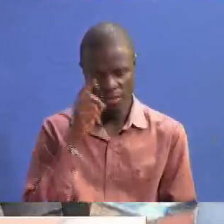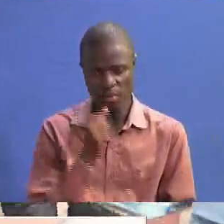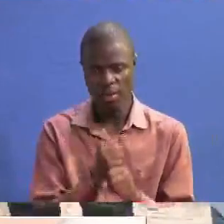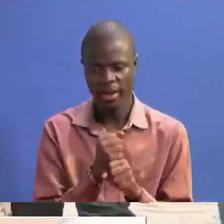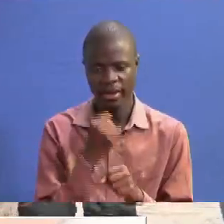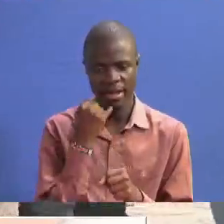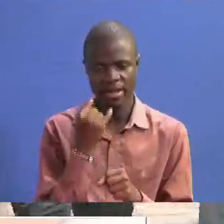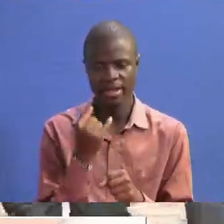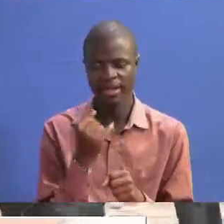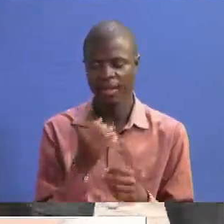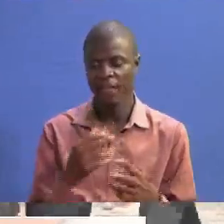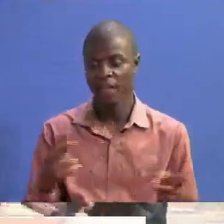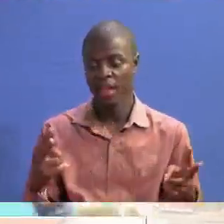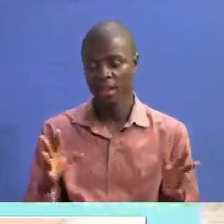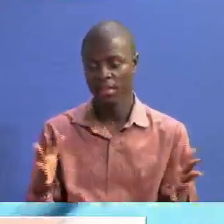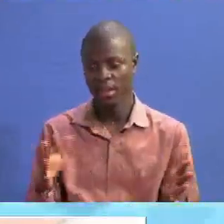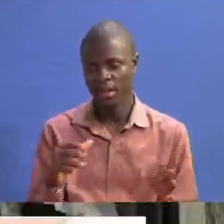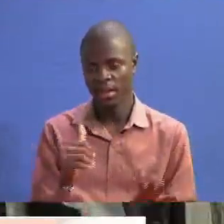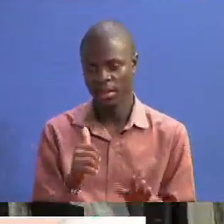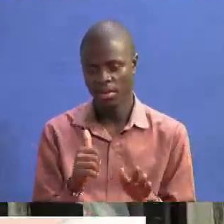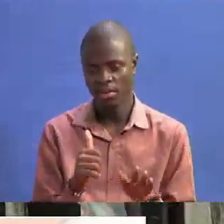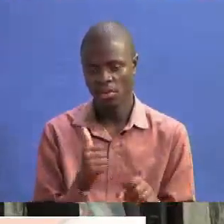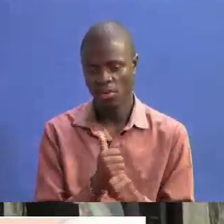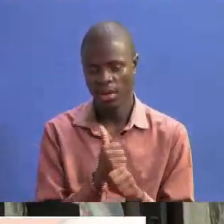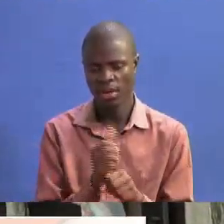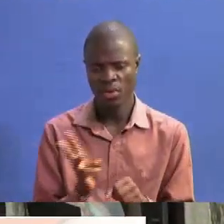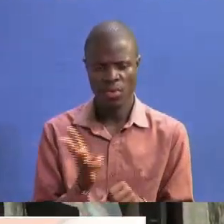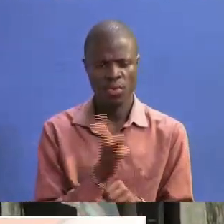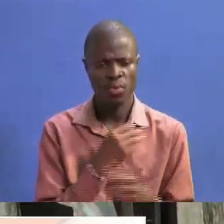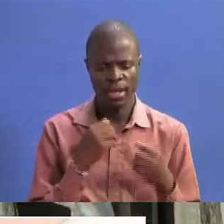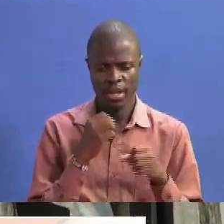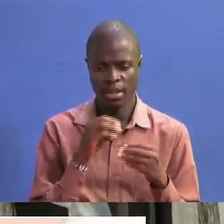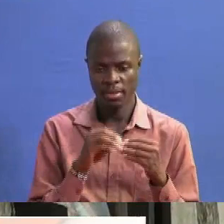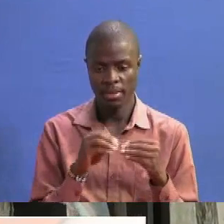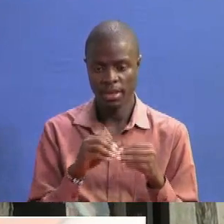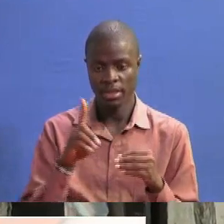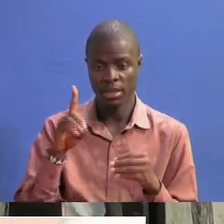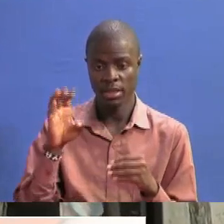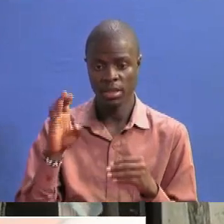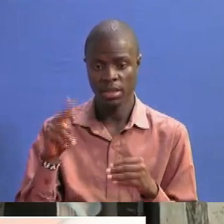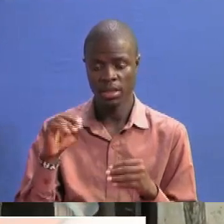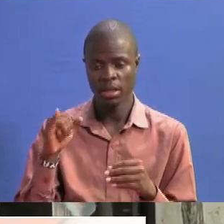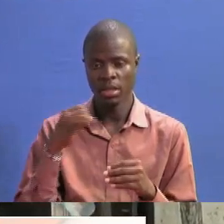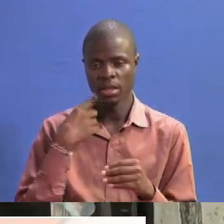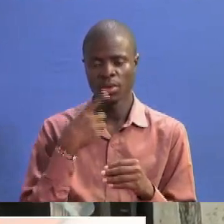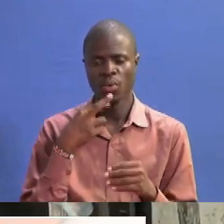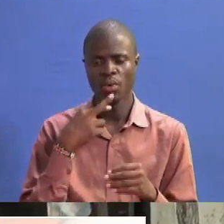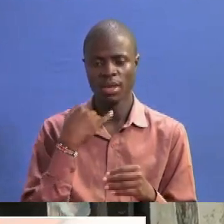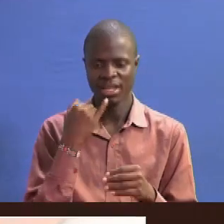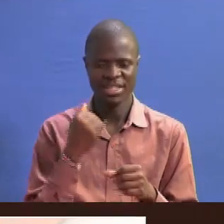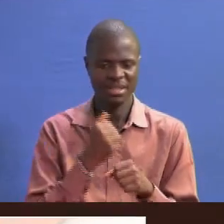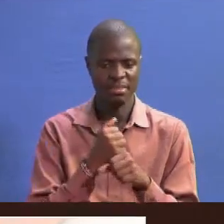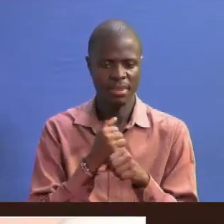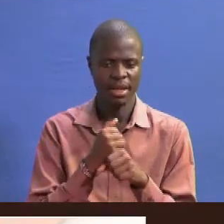vijana ambao wanabuni njia bunifu za kupata riziki. Tunakutana na Dennis Karemi ambaye anaunda bidhaa kama vile glesi za maji au